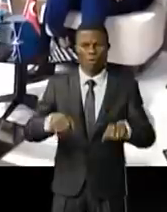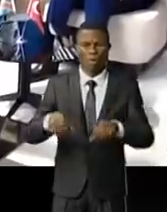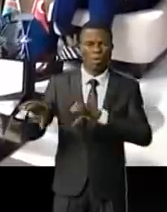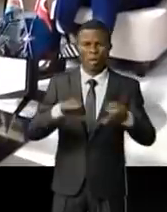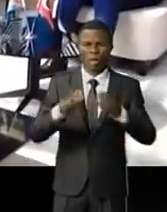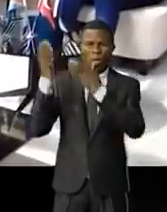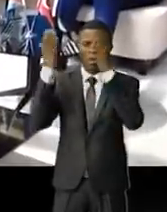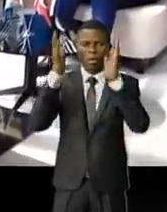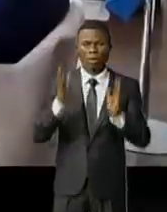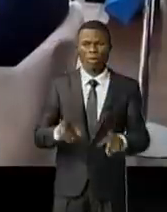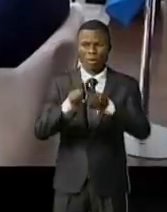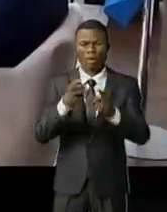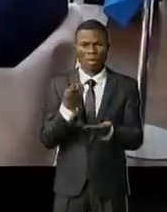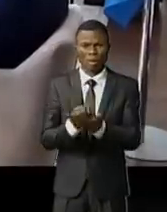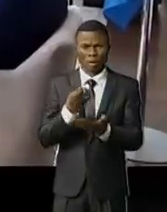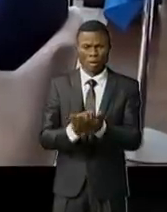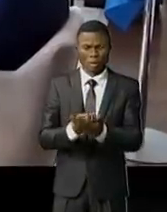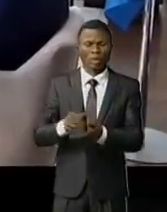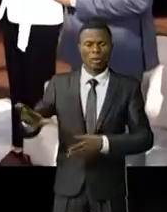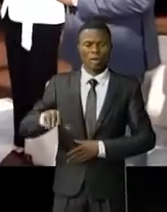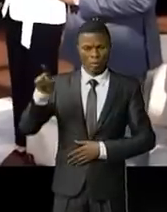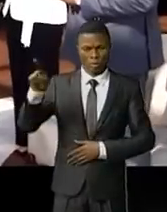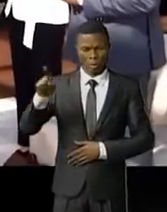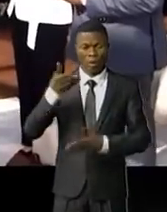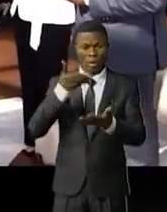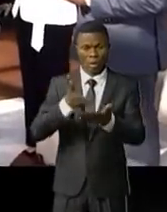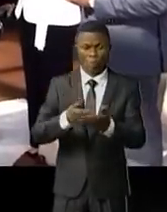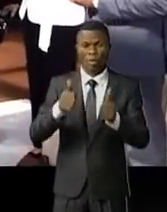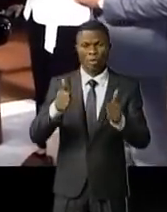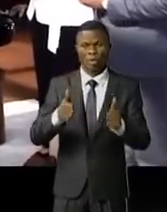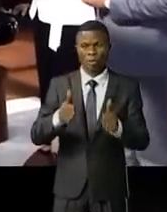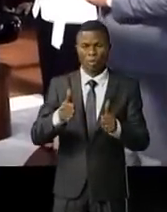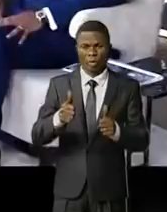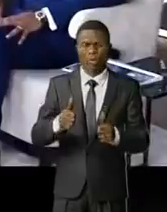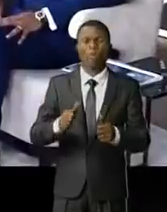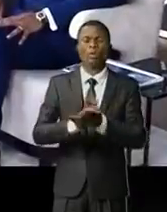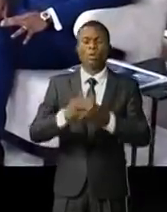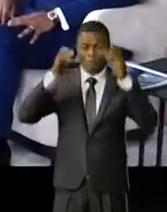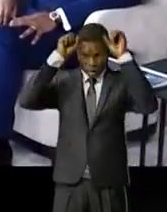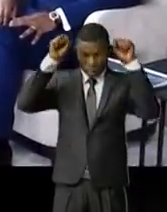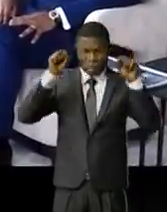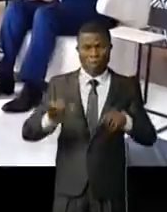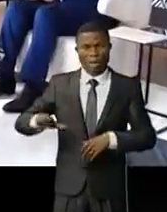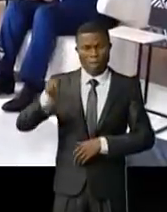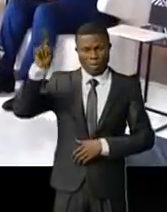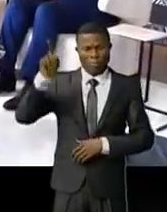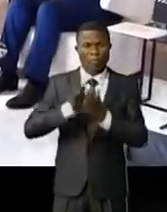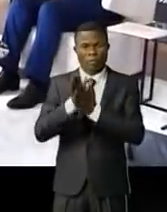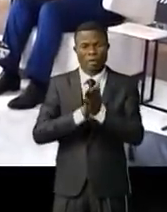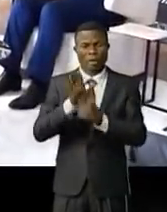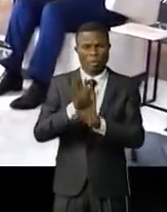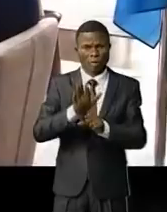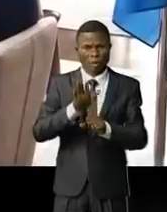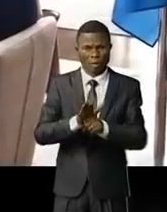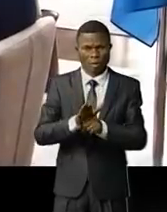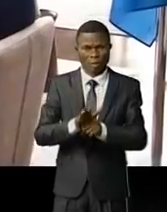activités commerciales et économiques dans ce pays. Une preuve éloquente que le patronat turc est intéressé au plus haut point